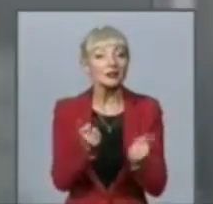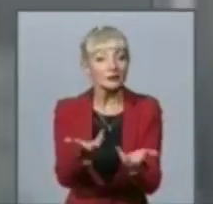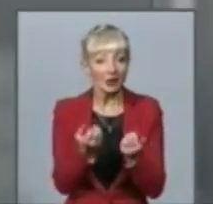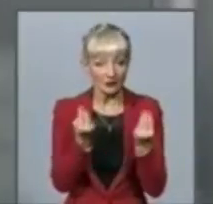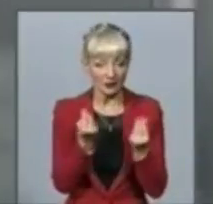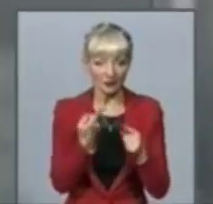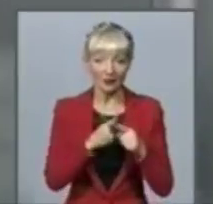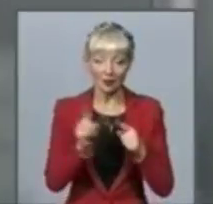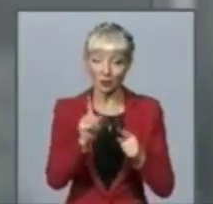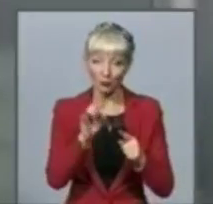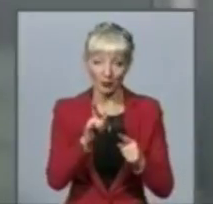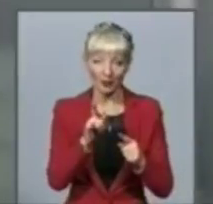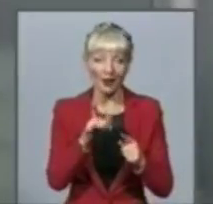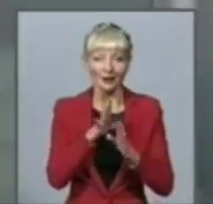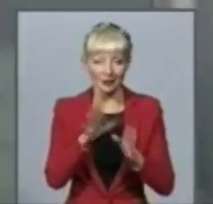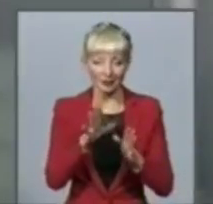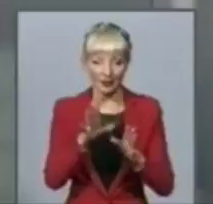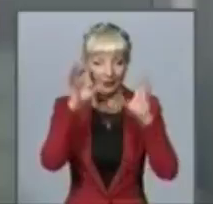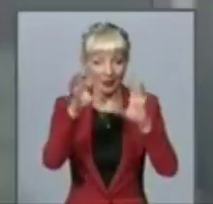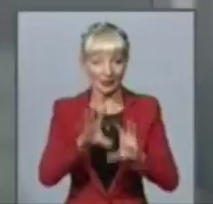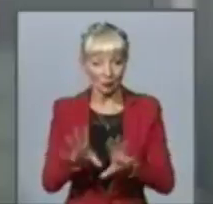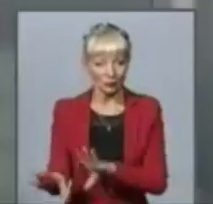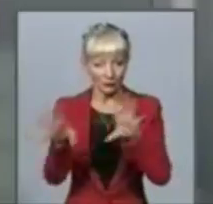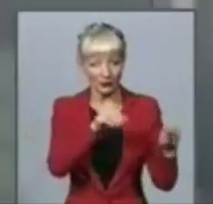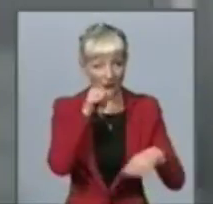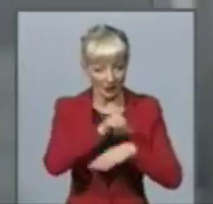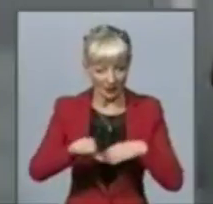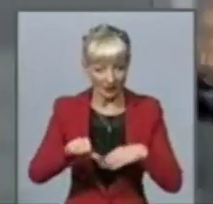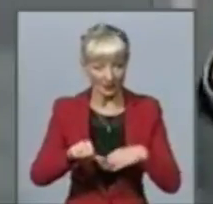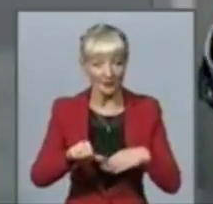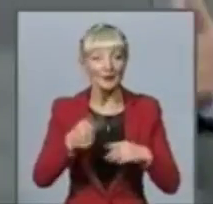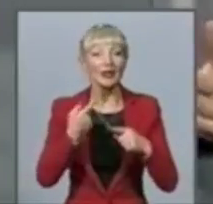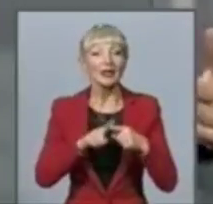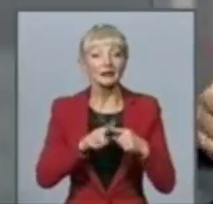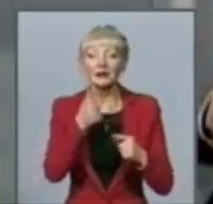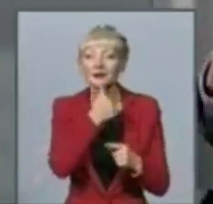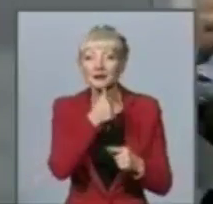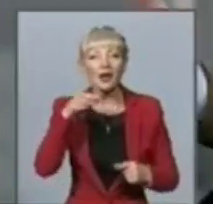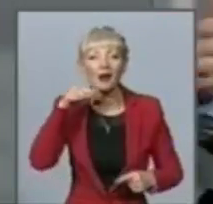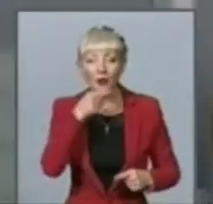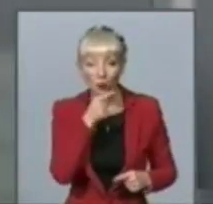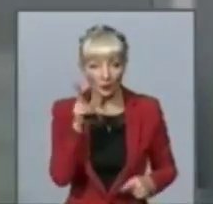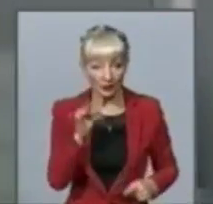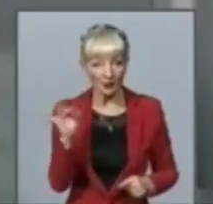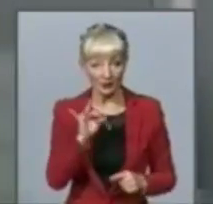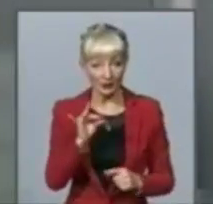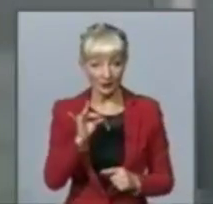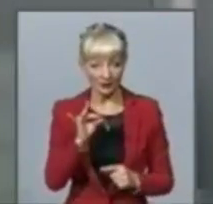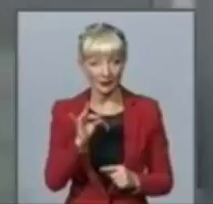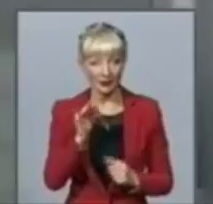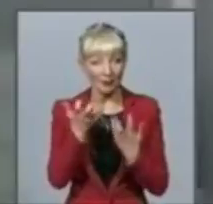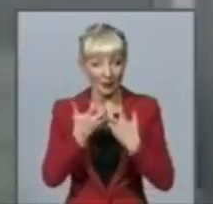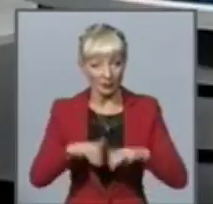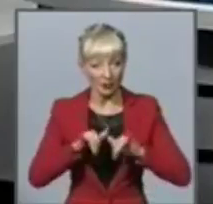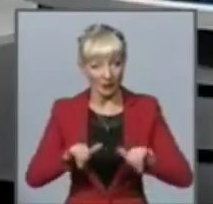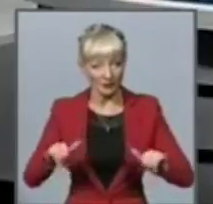подолання контрабанди на митниці, це реструктуризація державного боргу, це детінізація економіки і промисловий розвиток. Більш того,